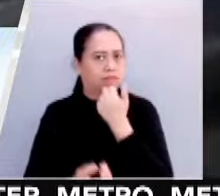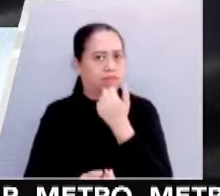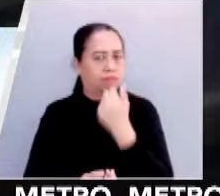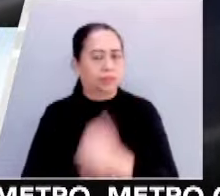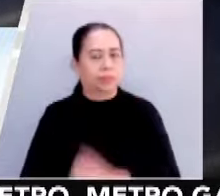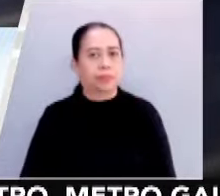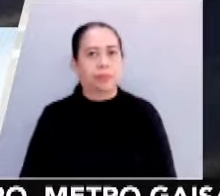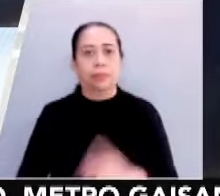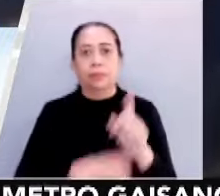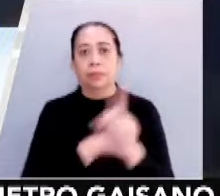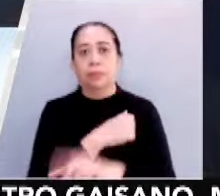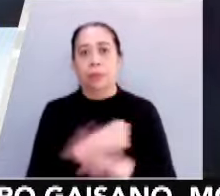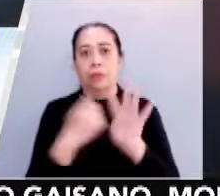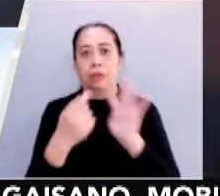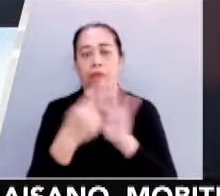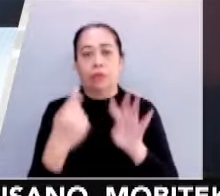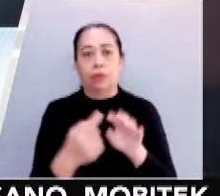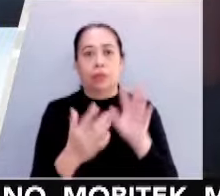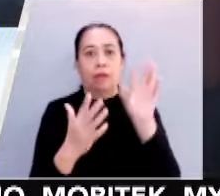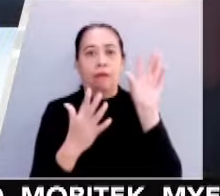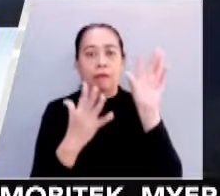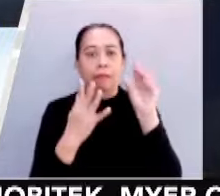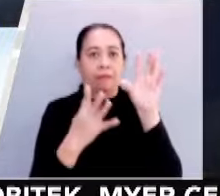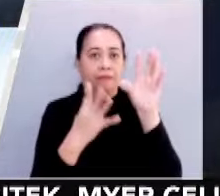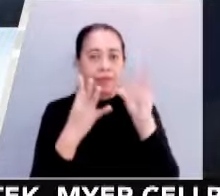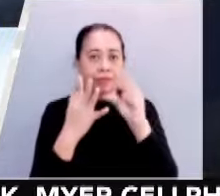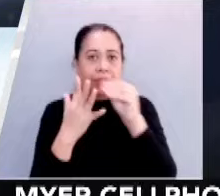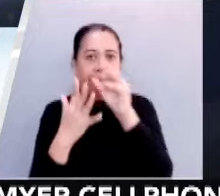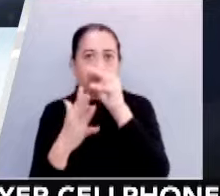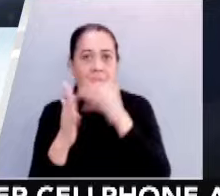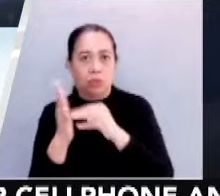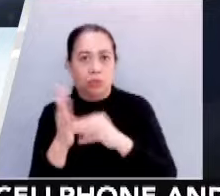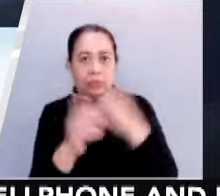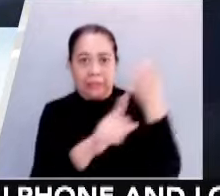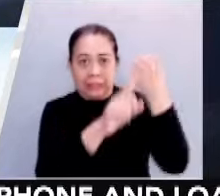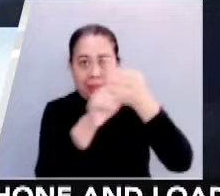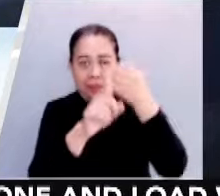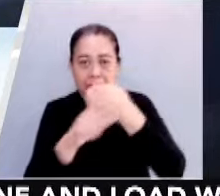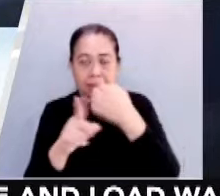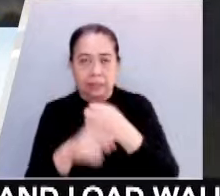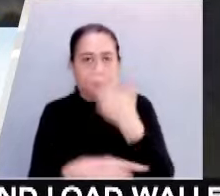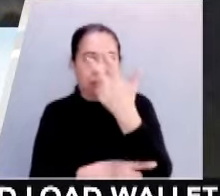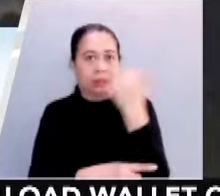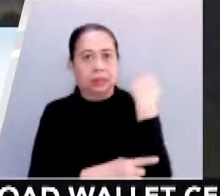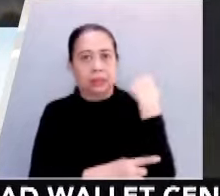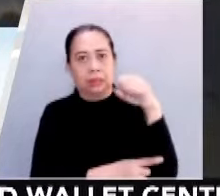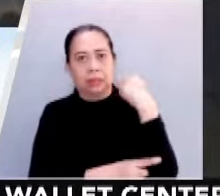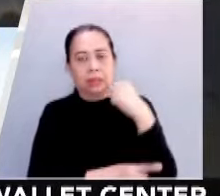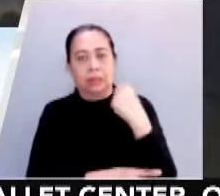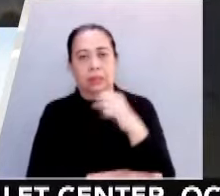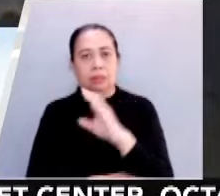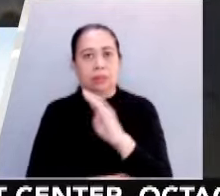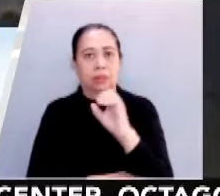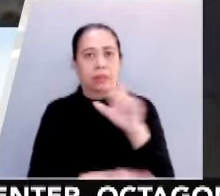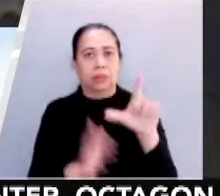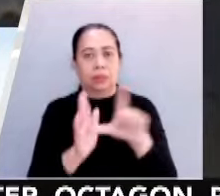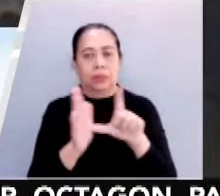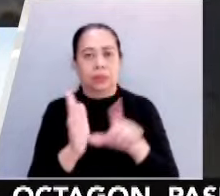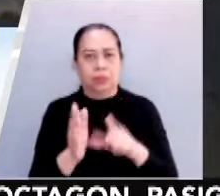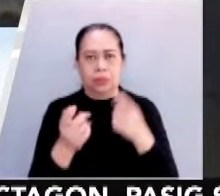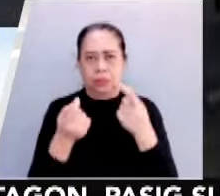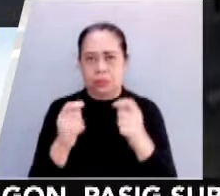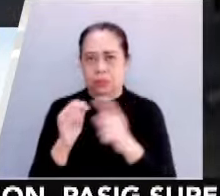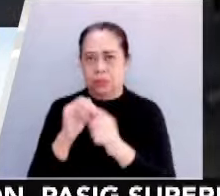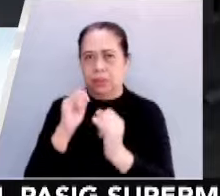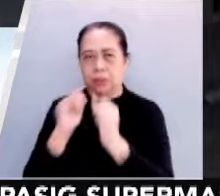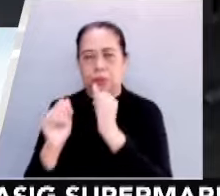ang 4 ng tig 50 million peso sa bawat isa sa 3 paglabag sa Customs Act. Sinusubukan pa naming makuha ang kanilang